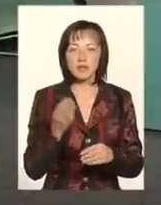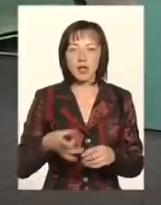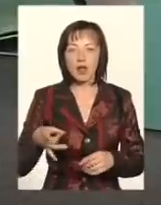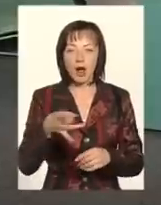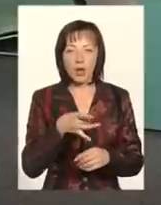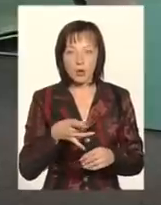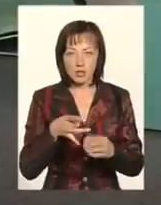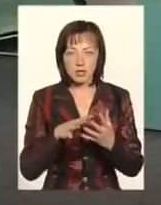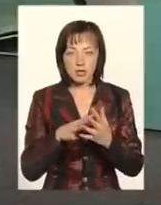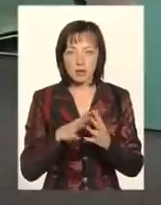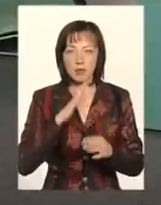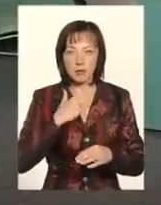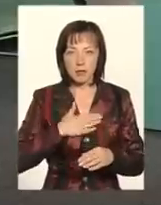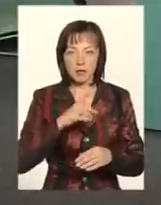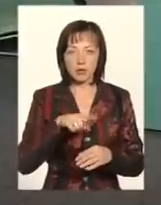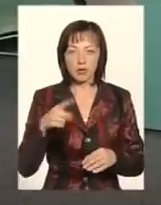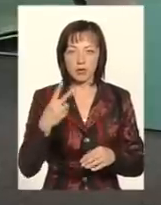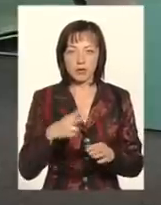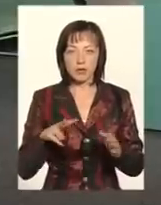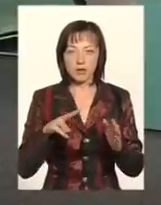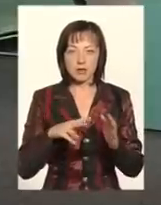чотирбки мій номер